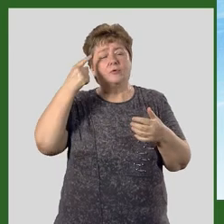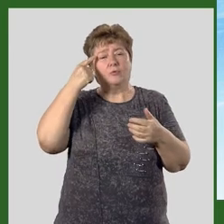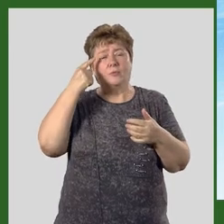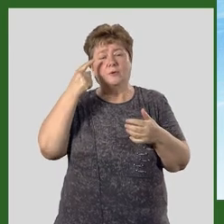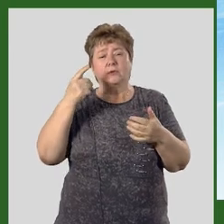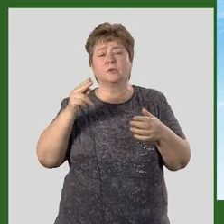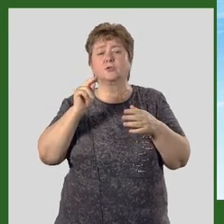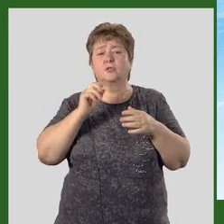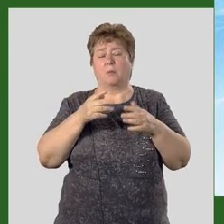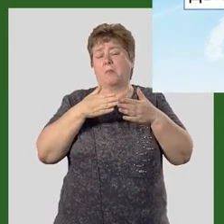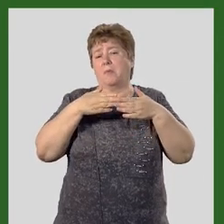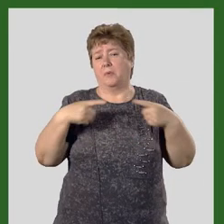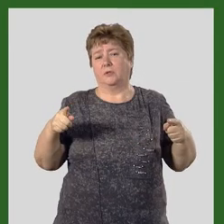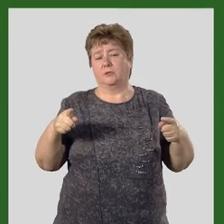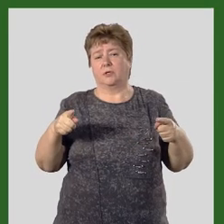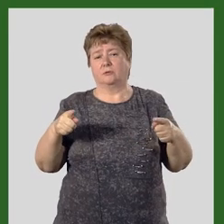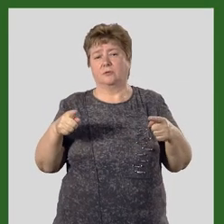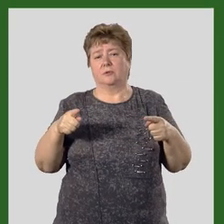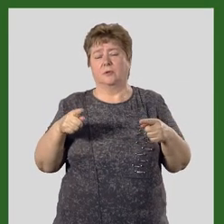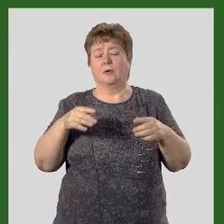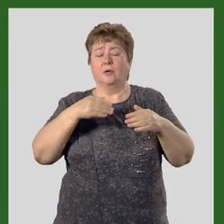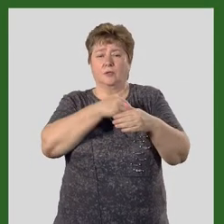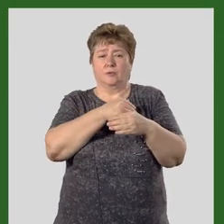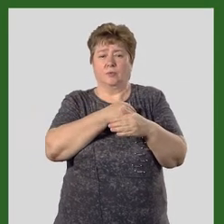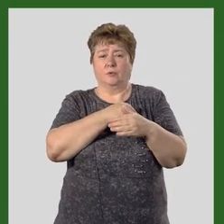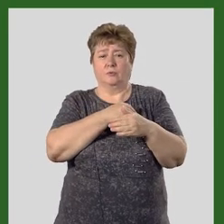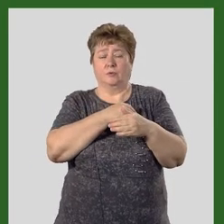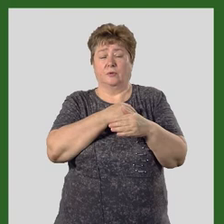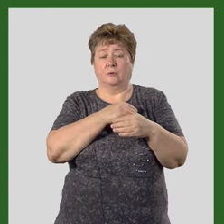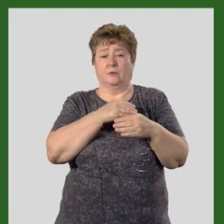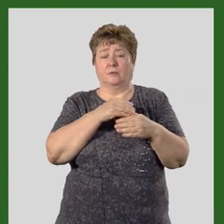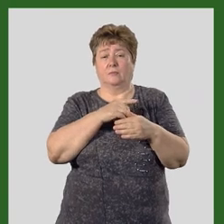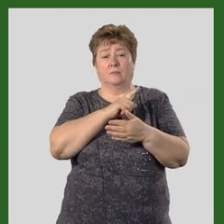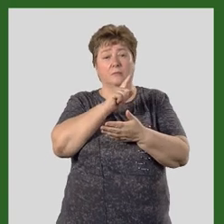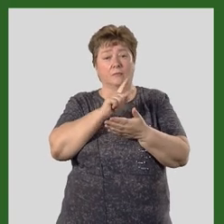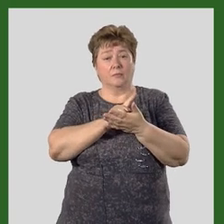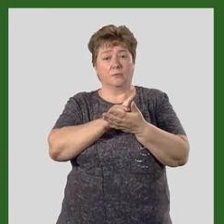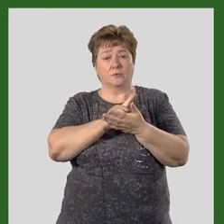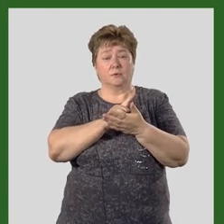думаете, чем они отличаются? Температурой?